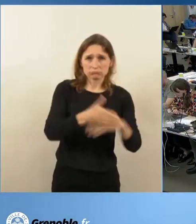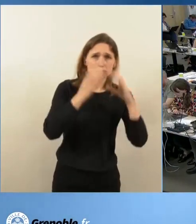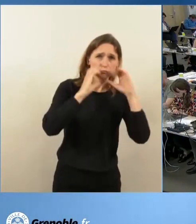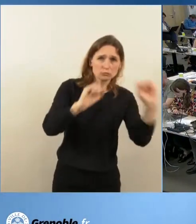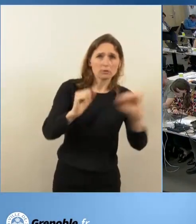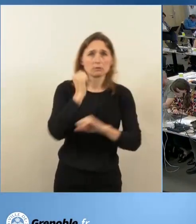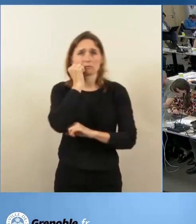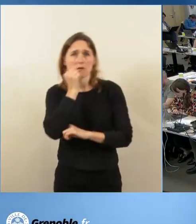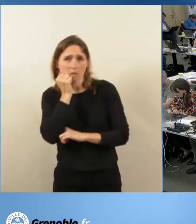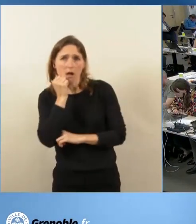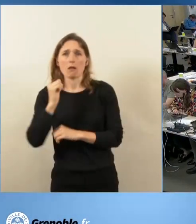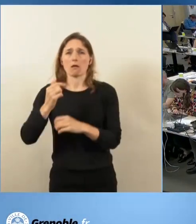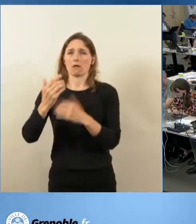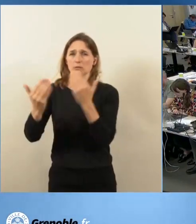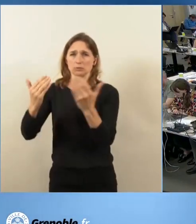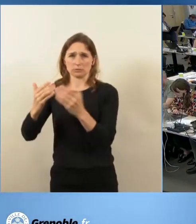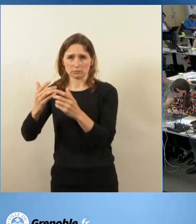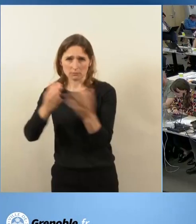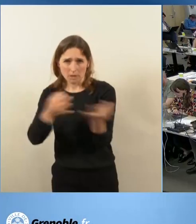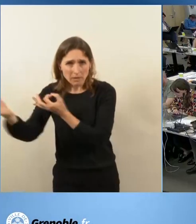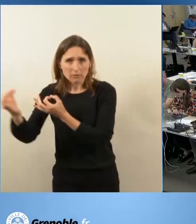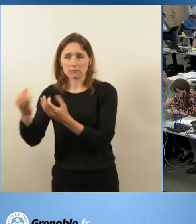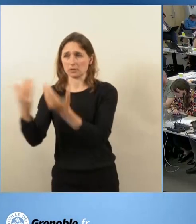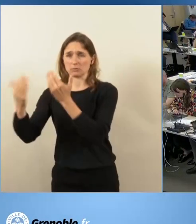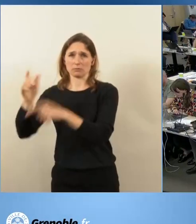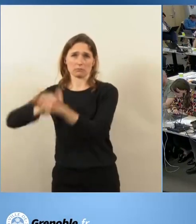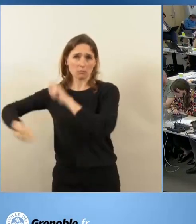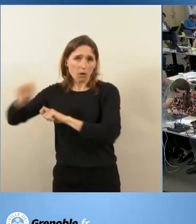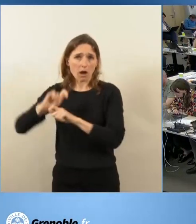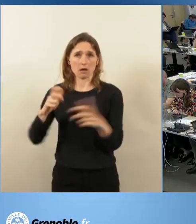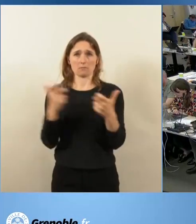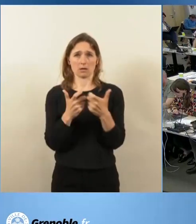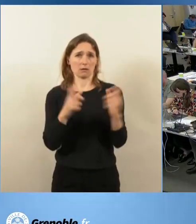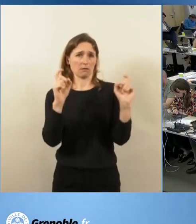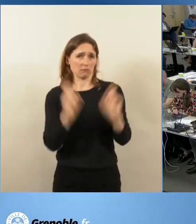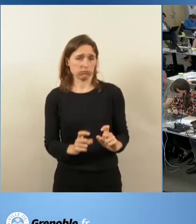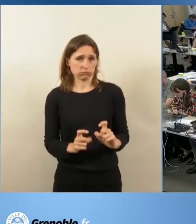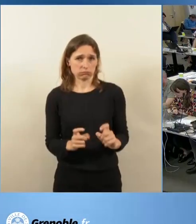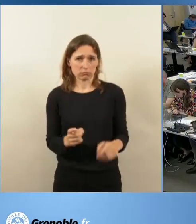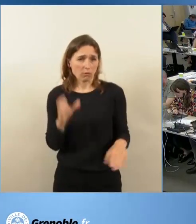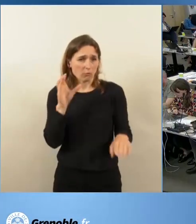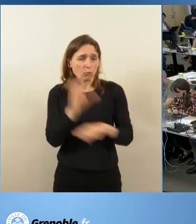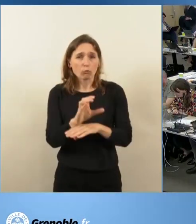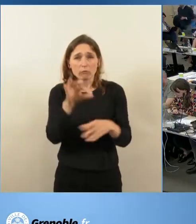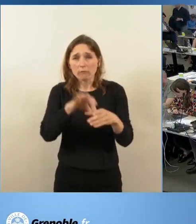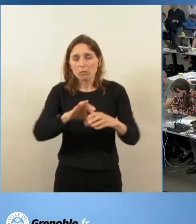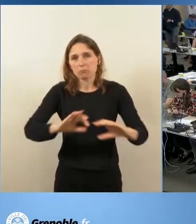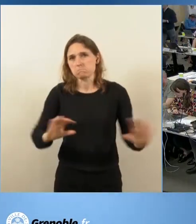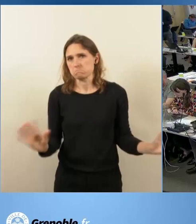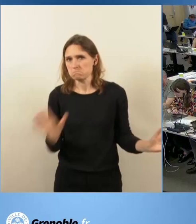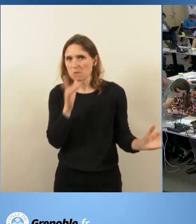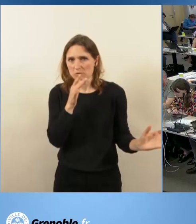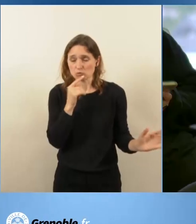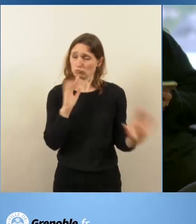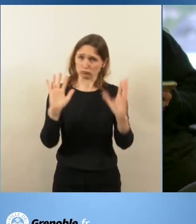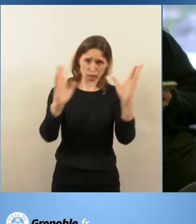collections permanente à deux expositions temporaires comment pourrait-on voter contre ce type de délibération et donc on se félicite